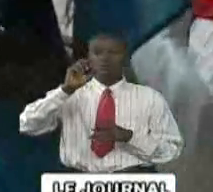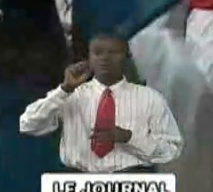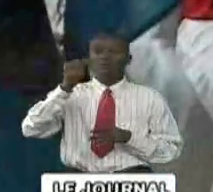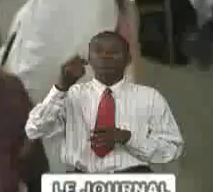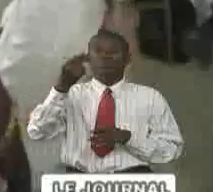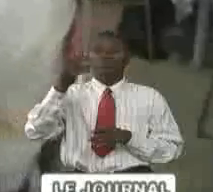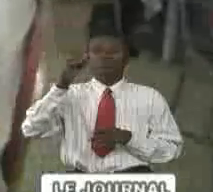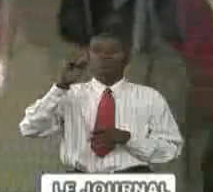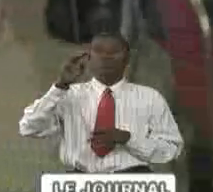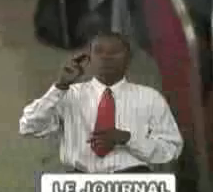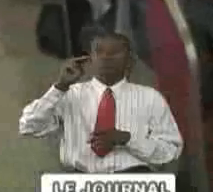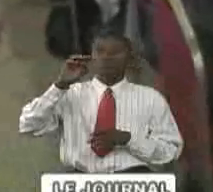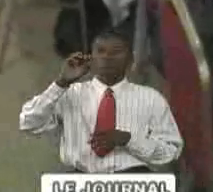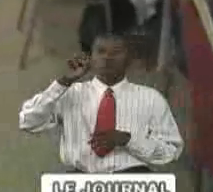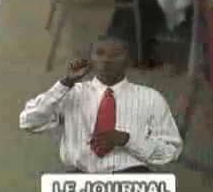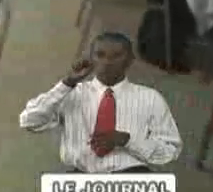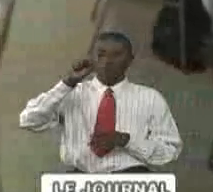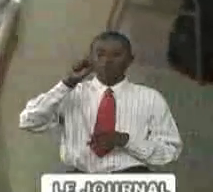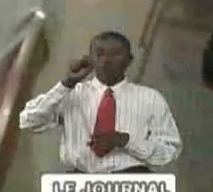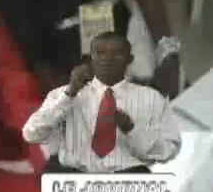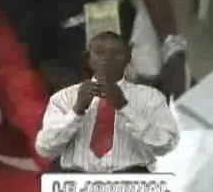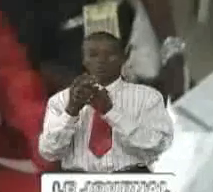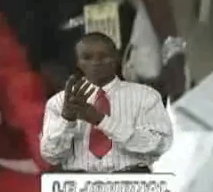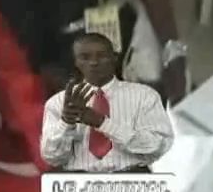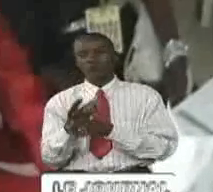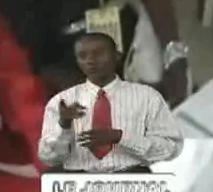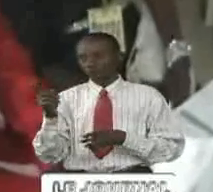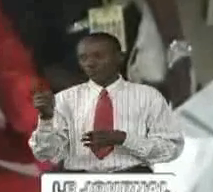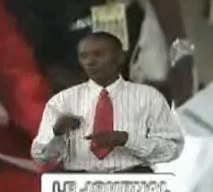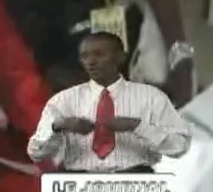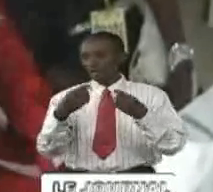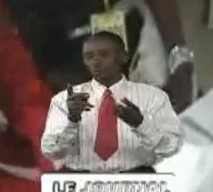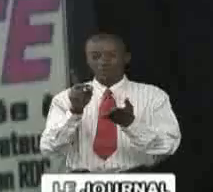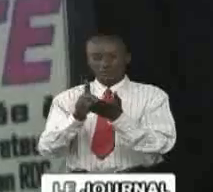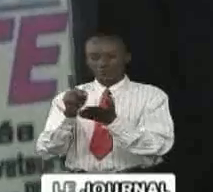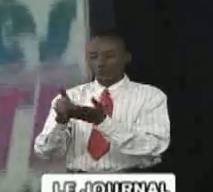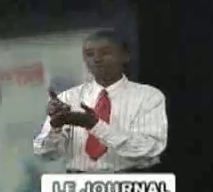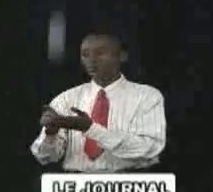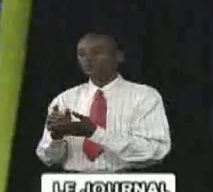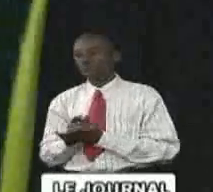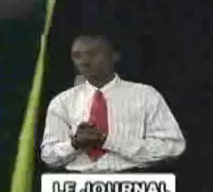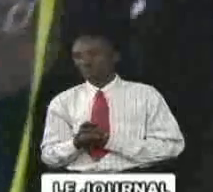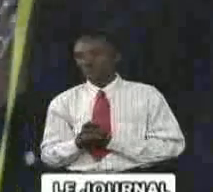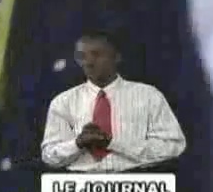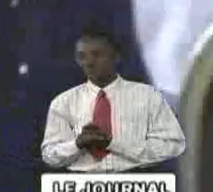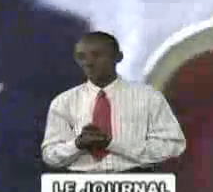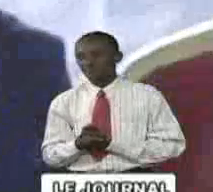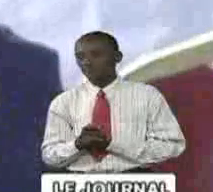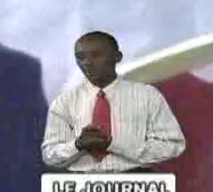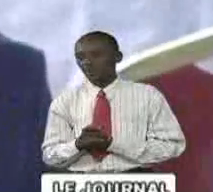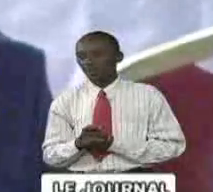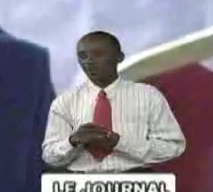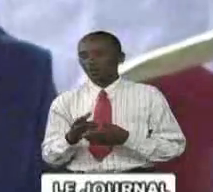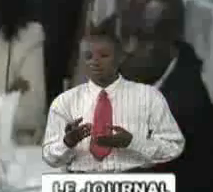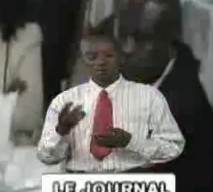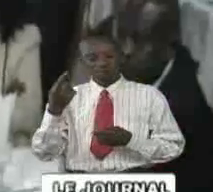leur contribution au retour et au maintien de la paix en République démocratique du Congo, particulièrement dans l'Est, signe